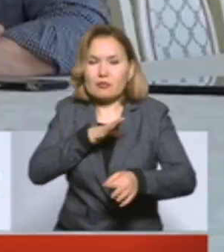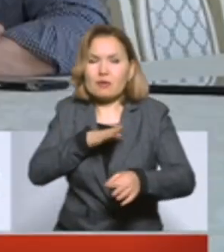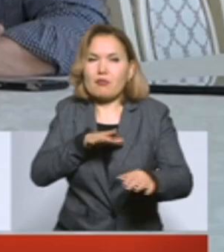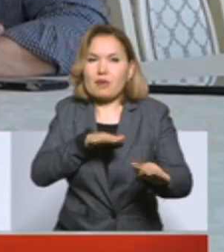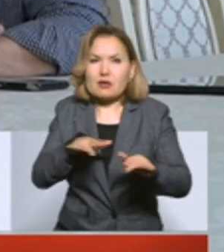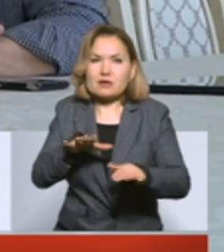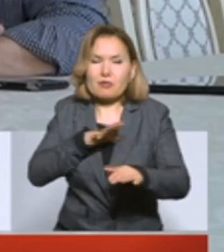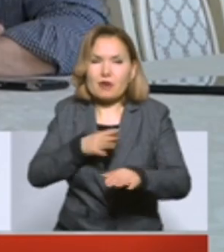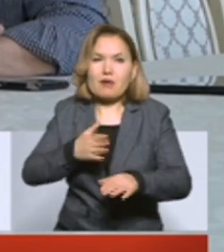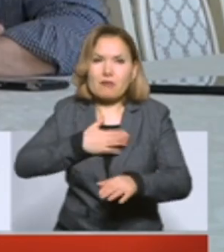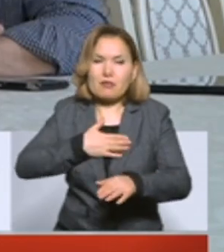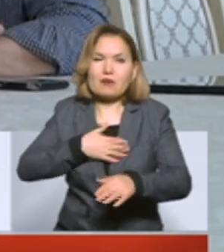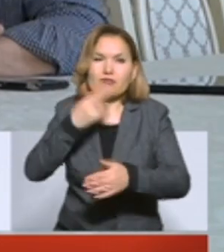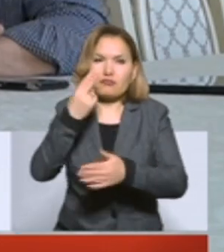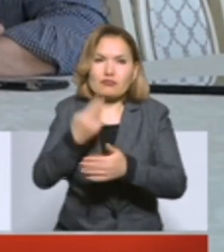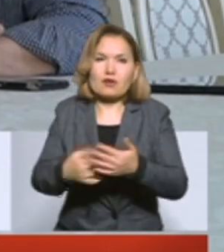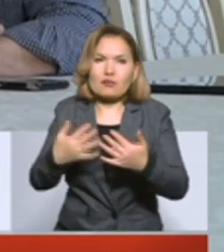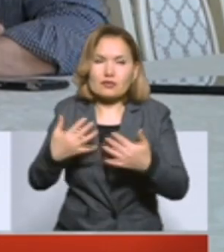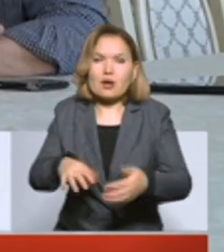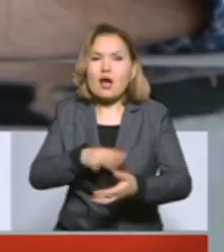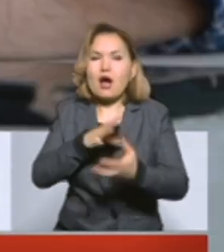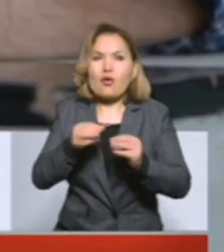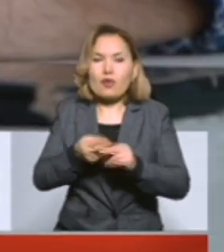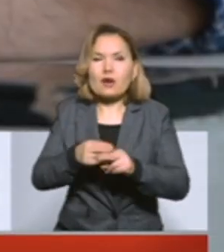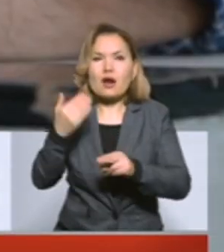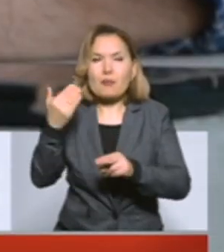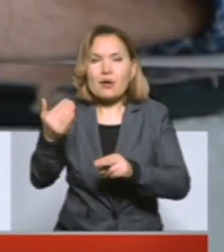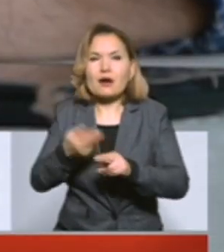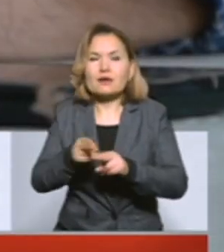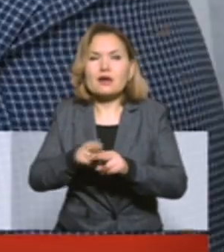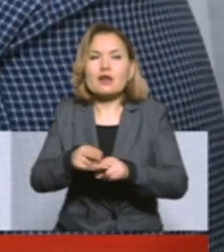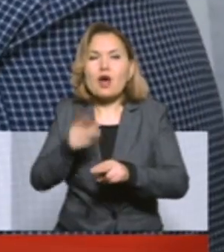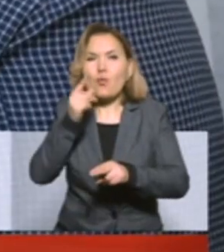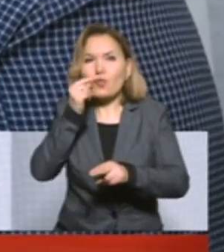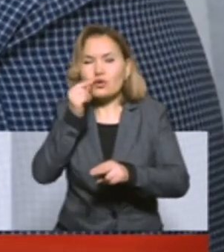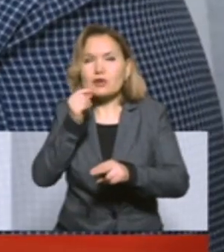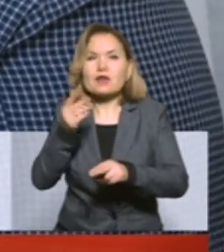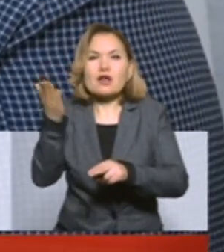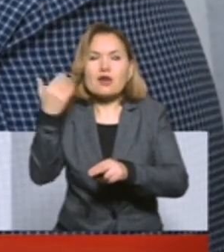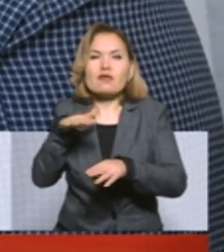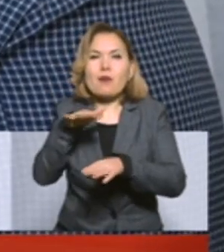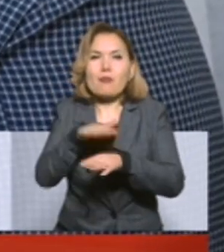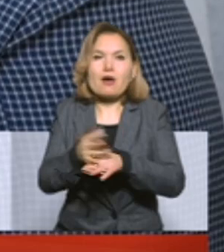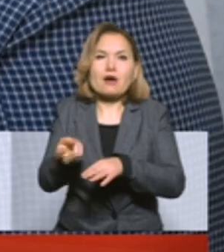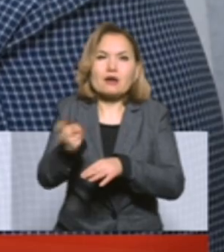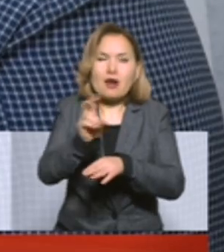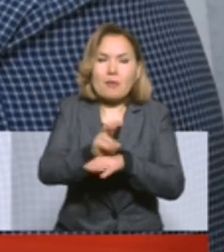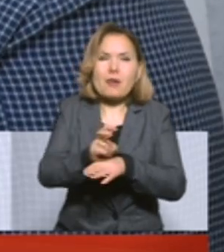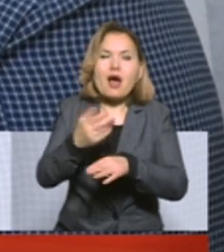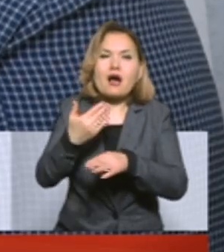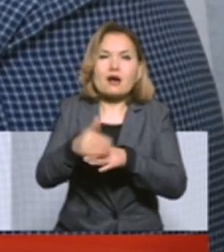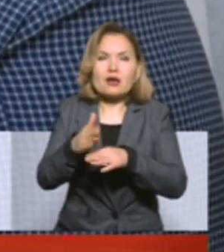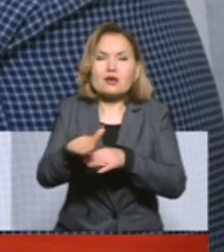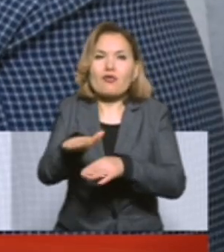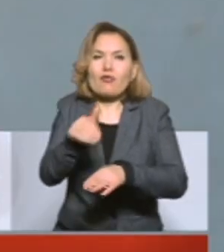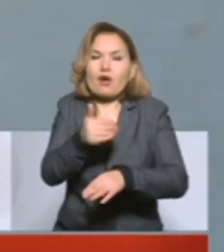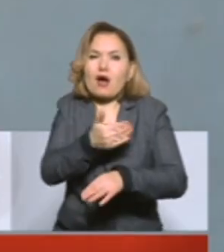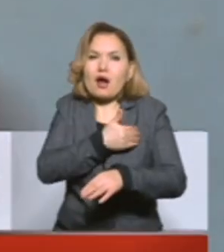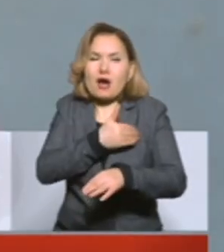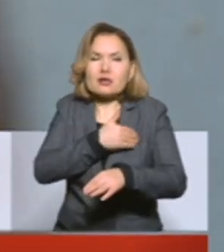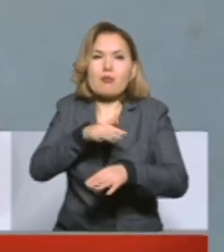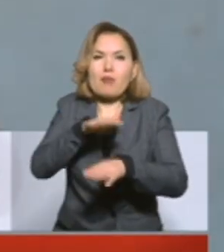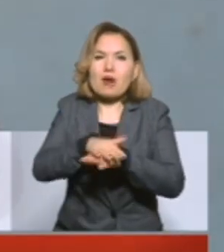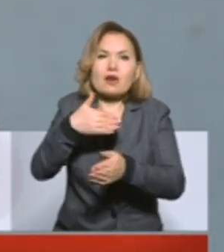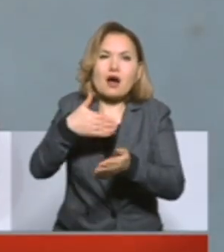отырмыз. Бір қызығы, бұған дейін банкке қарыз ақша сұрап барған азаматқа қаржы институты кредит бермепті. Ал банк клиенттің